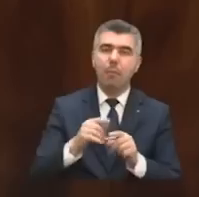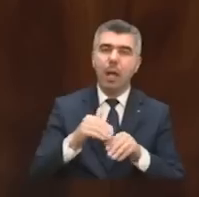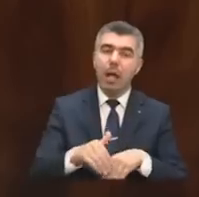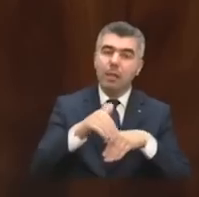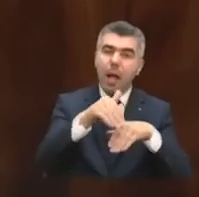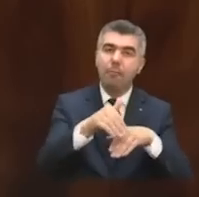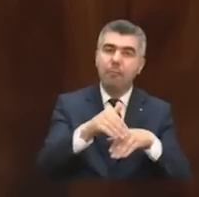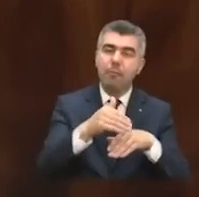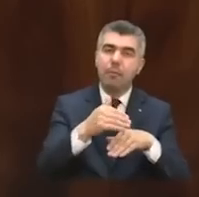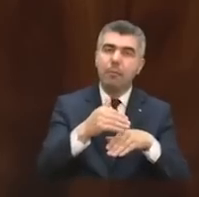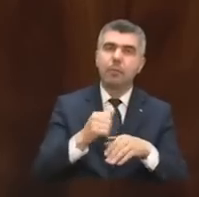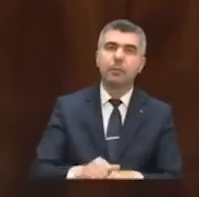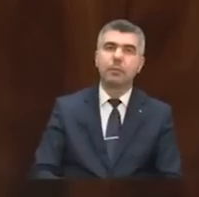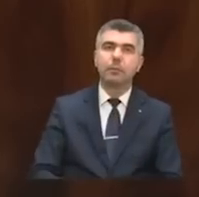نحاول